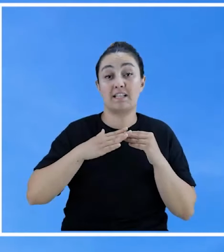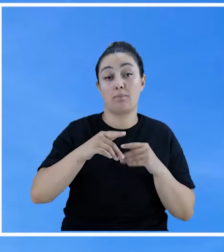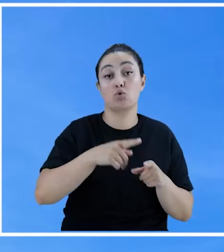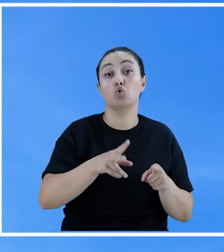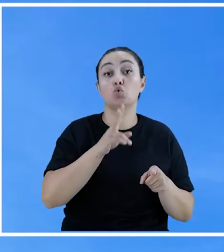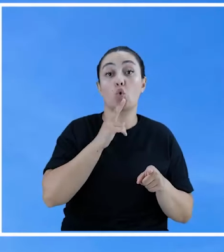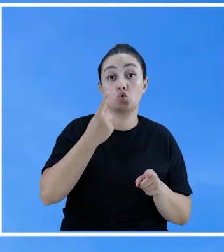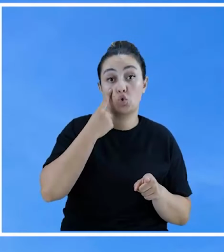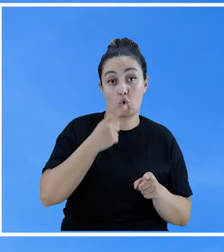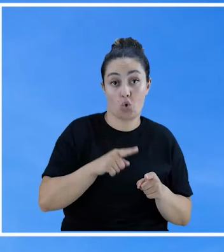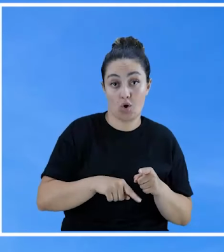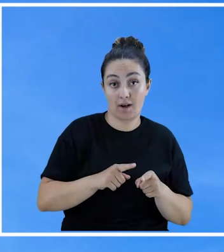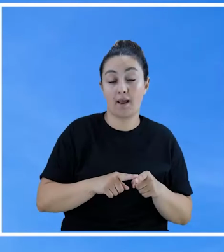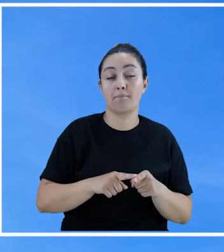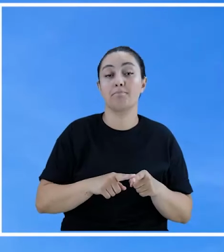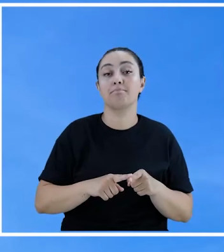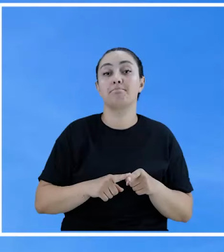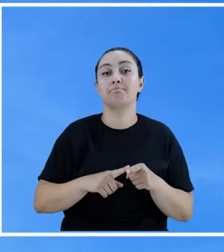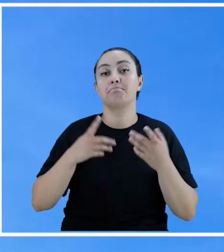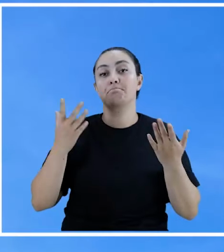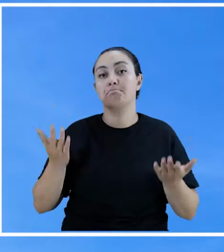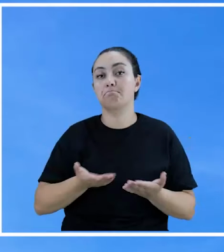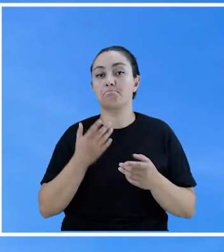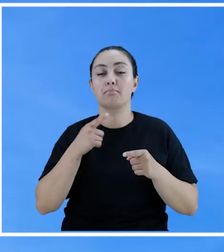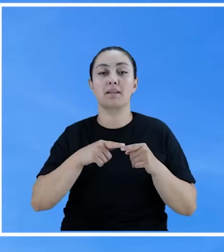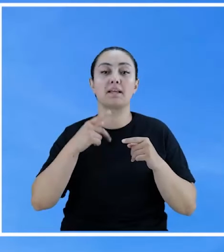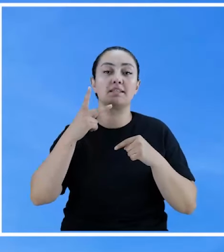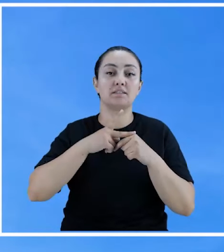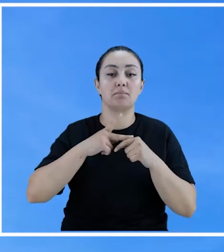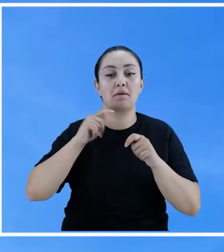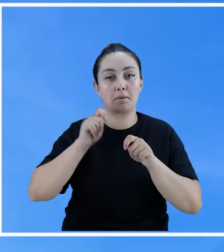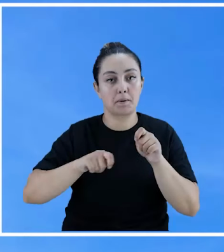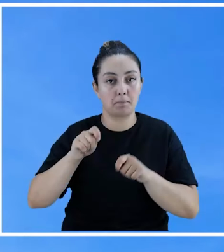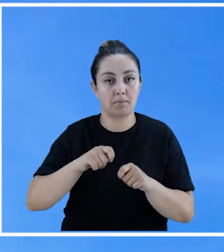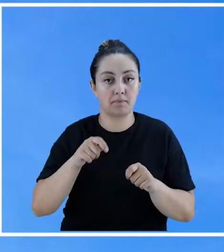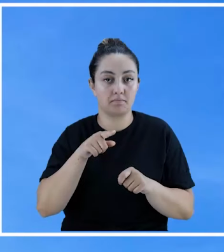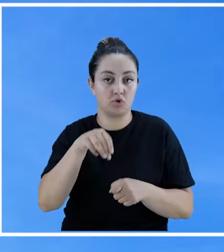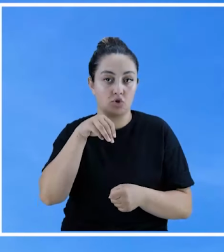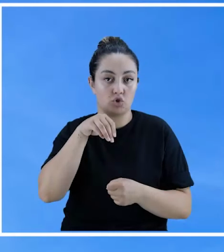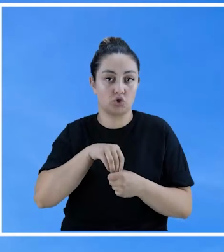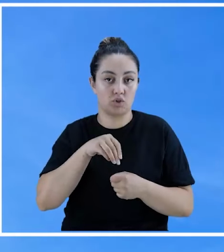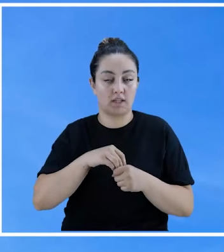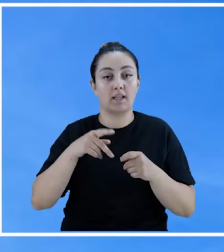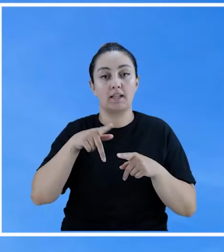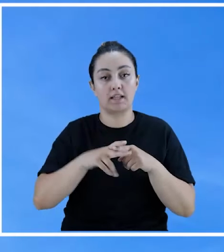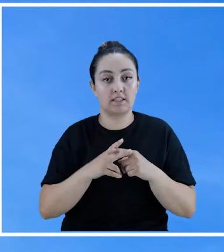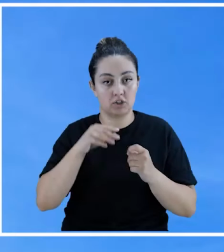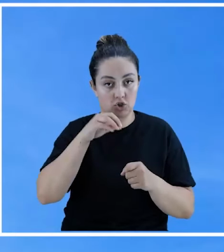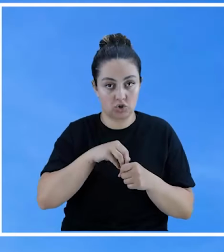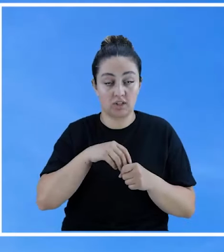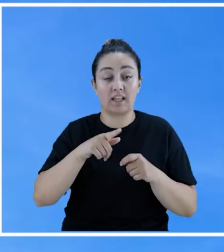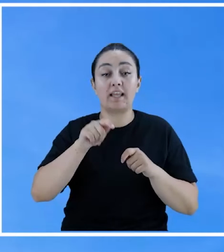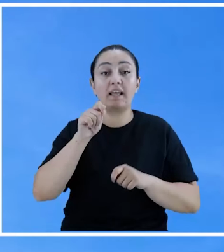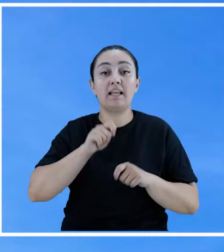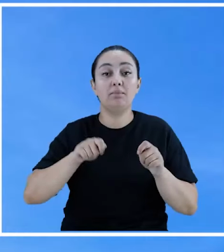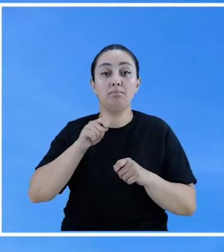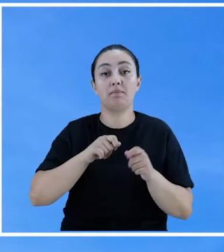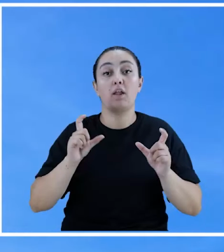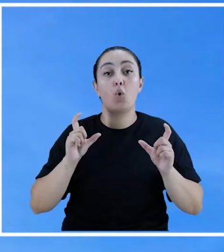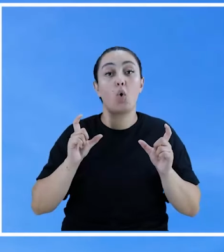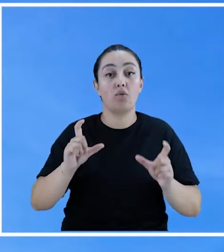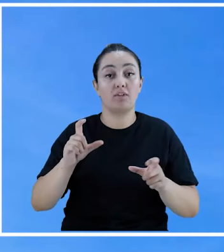etüdü sonuçlarına göre biz temelimizi tasarlarız, yapımızı da buna göre tasarlarız. Dolayısıyla